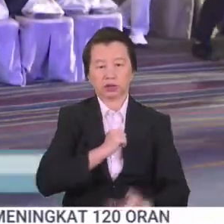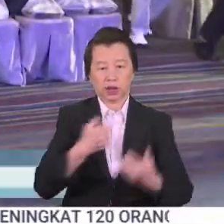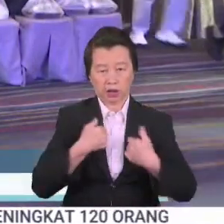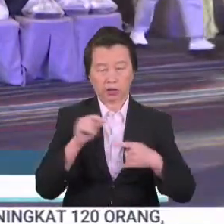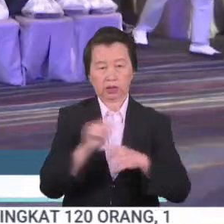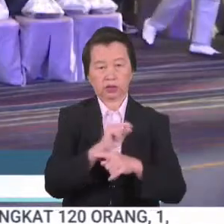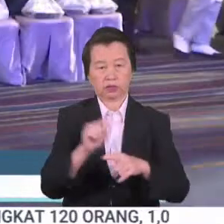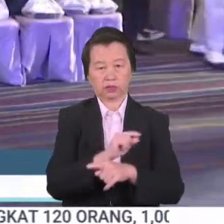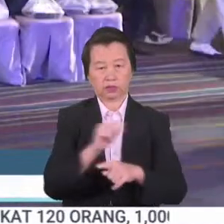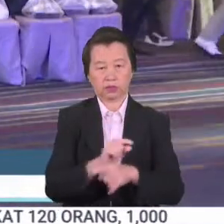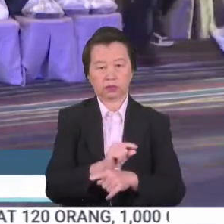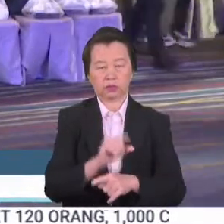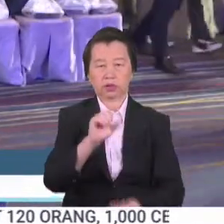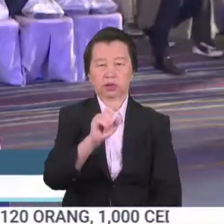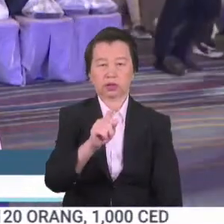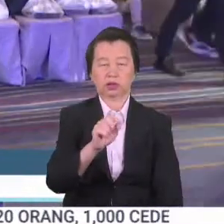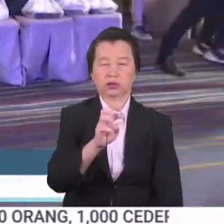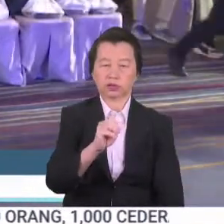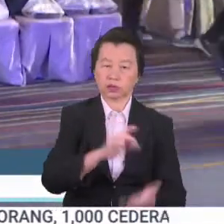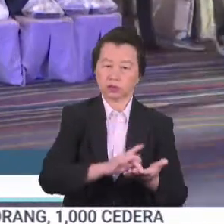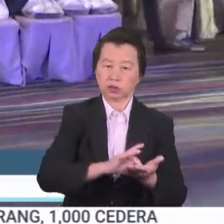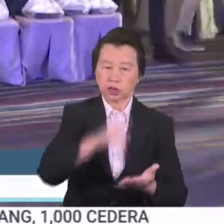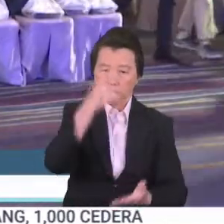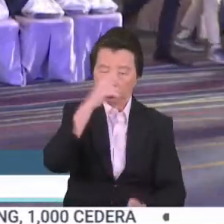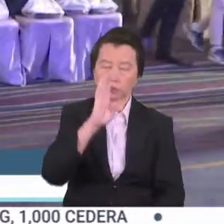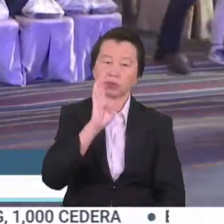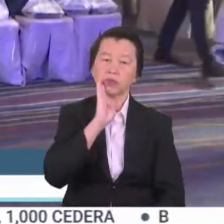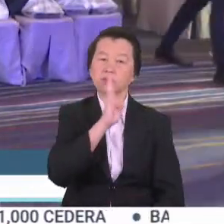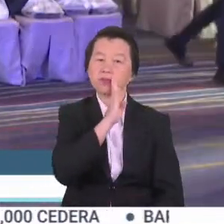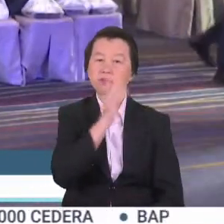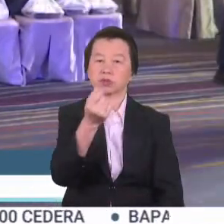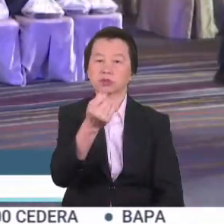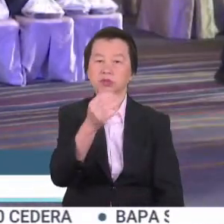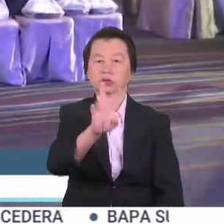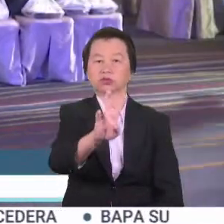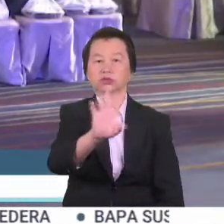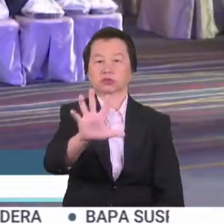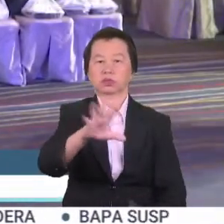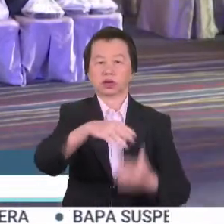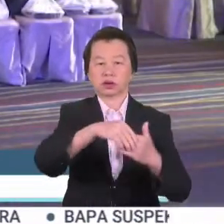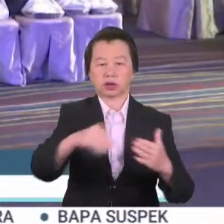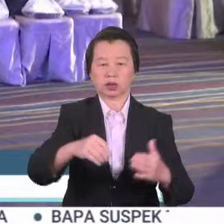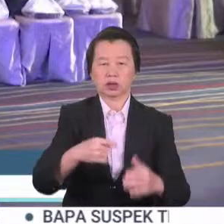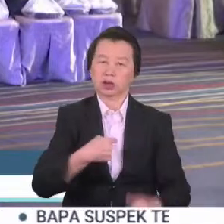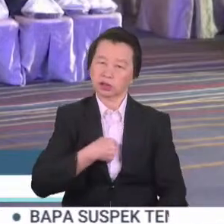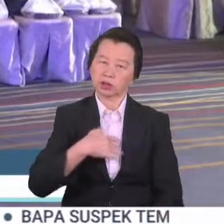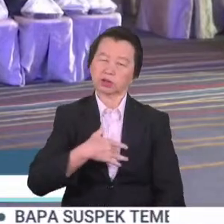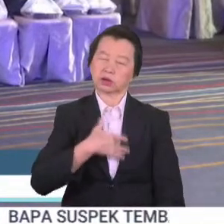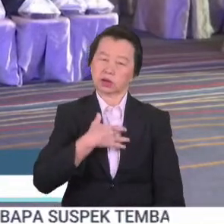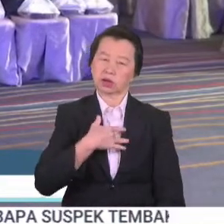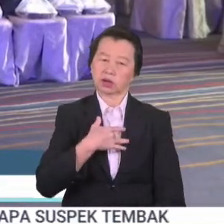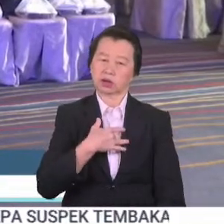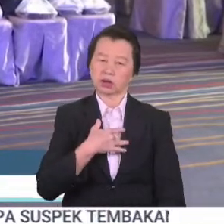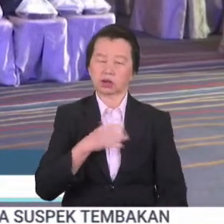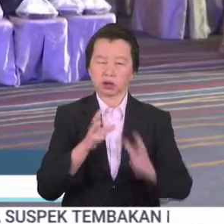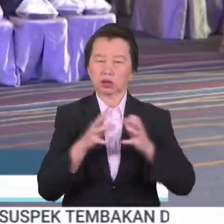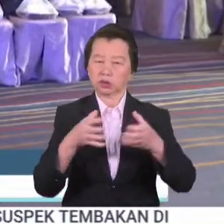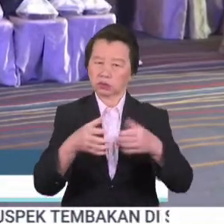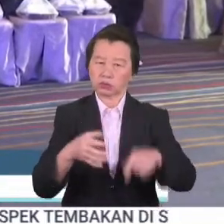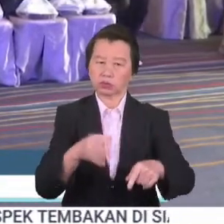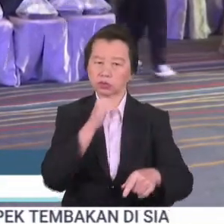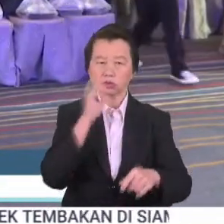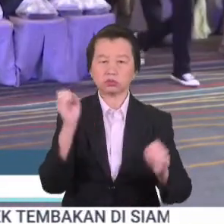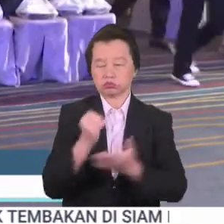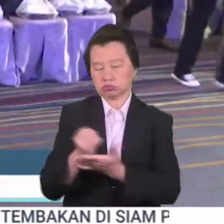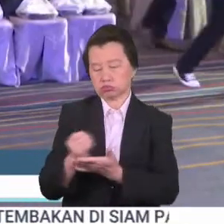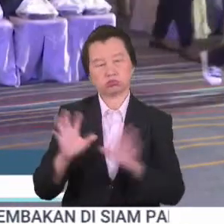guna juga perumatan mandani ini untuk kategori bujang yang berharga R5 tu jadi saya rasa bag golongan-golongan khnya yang tidak